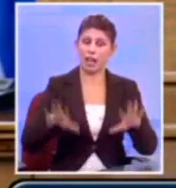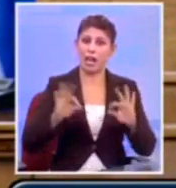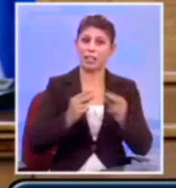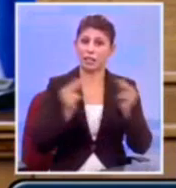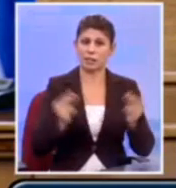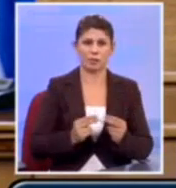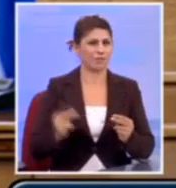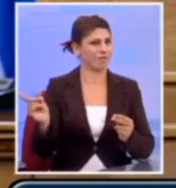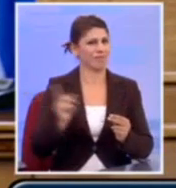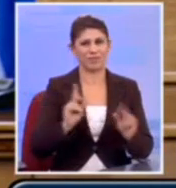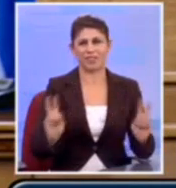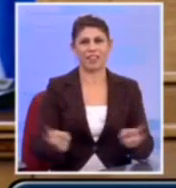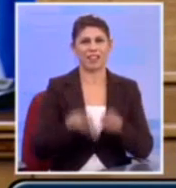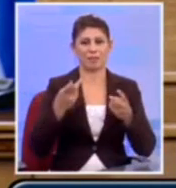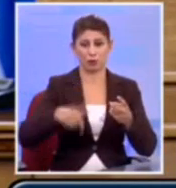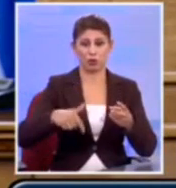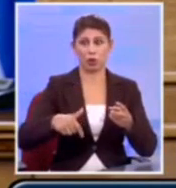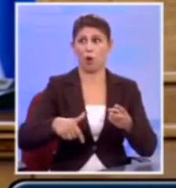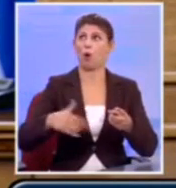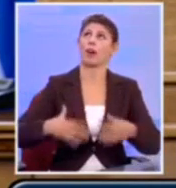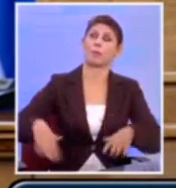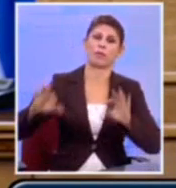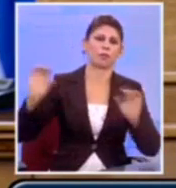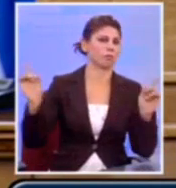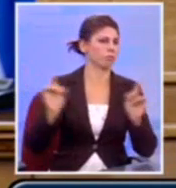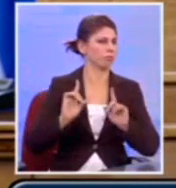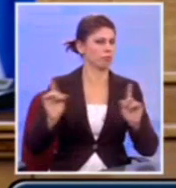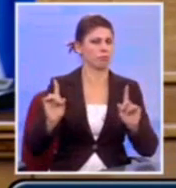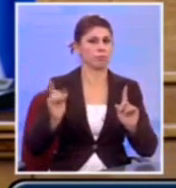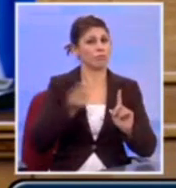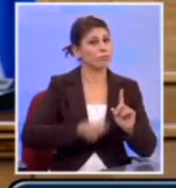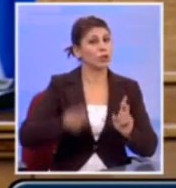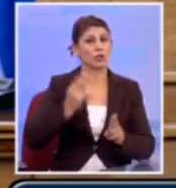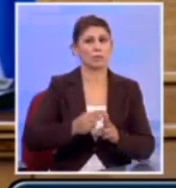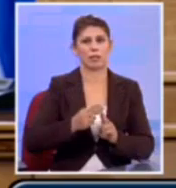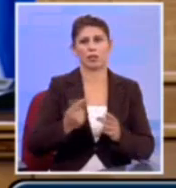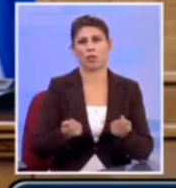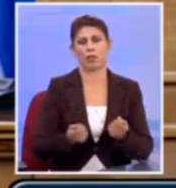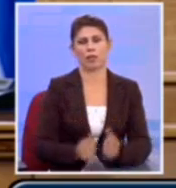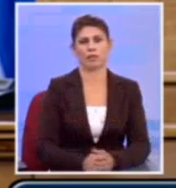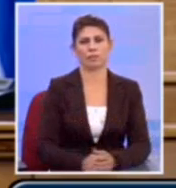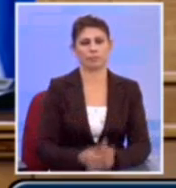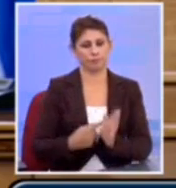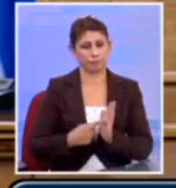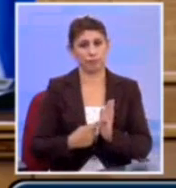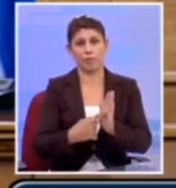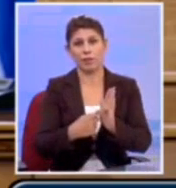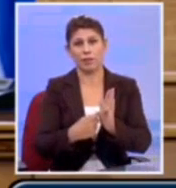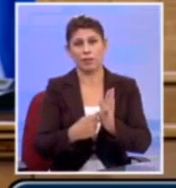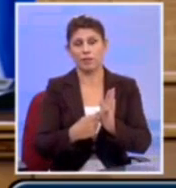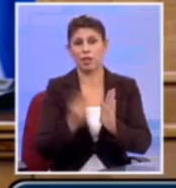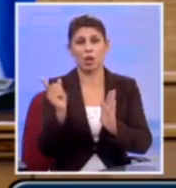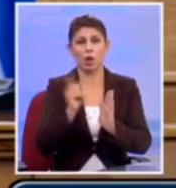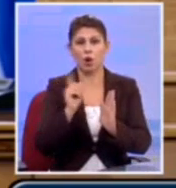συμπεράσματα, δεν θα ανακαλύψει την πυρίτιδα. Θα κάνει κάτι πολύ πιο σημαντικό. Θα αποκαλύψει όχι